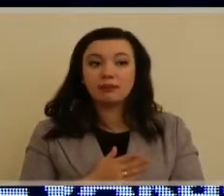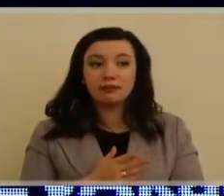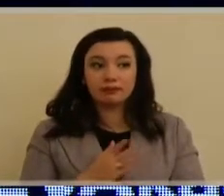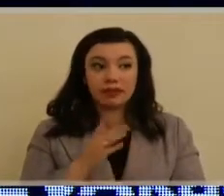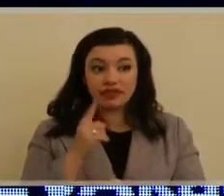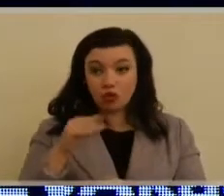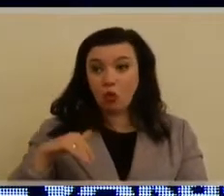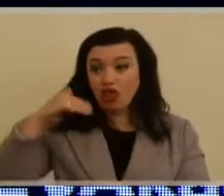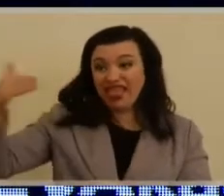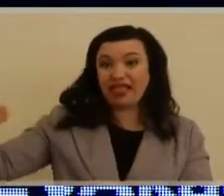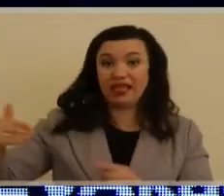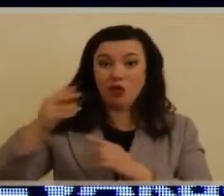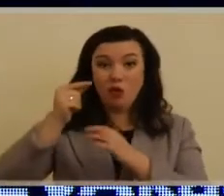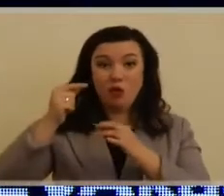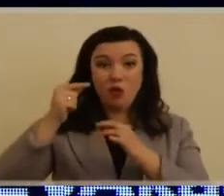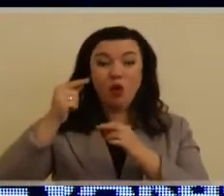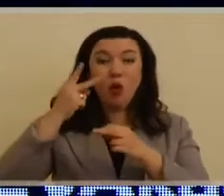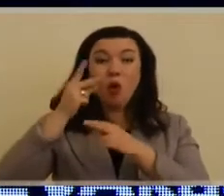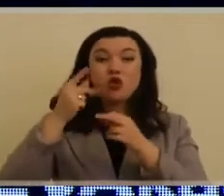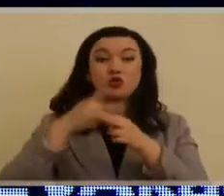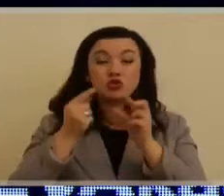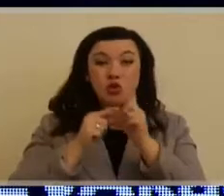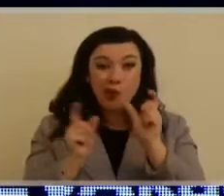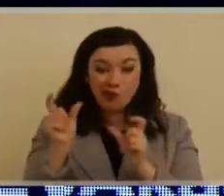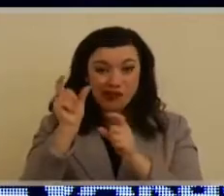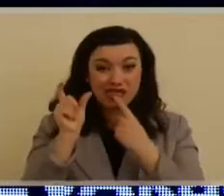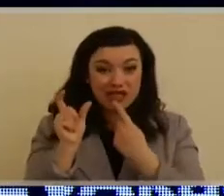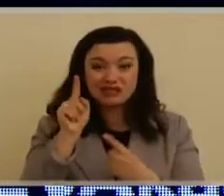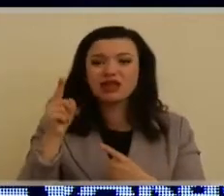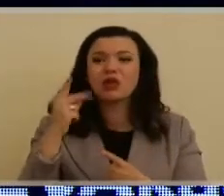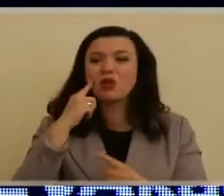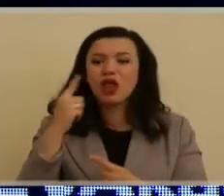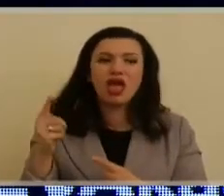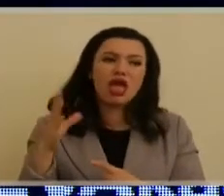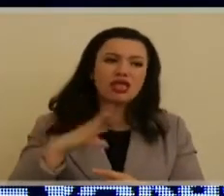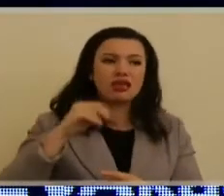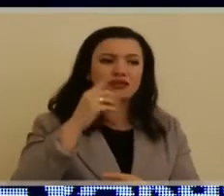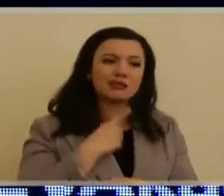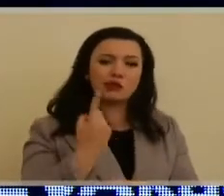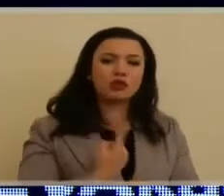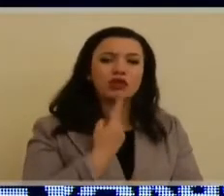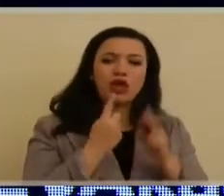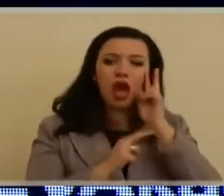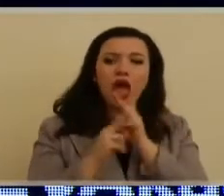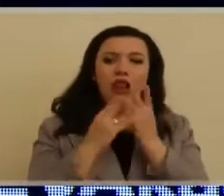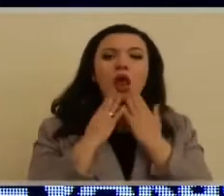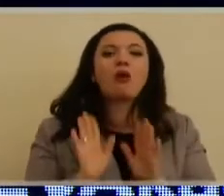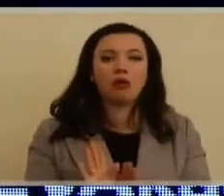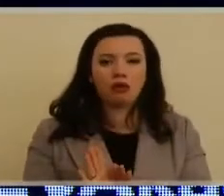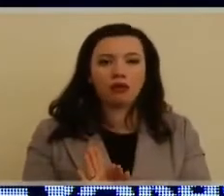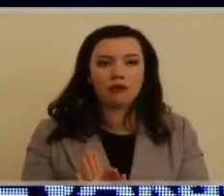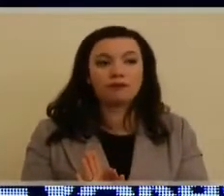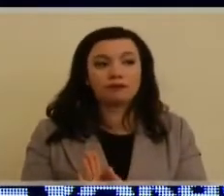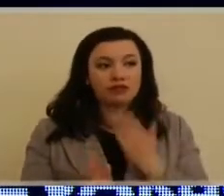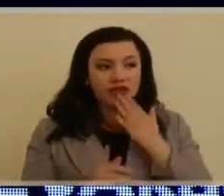siz ötekiyseniz, tırnak içinde özürlüyseniz, size dair etrafınızdaki insanların bir umudu, hayali de olmuyor.